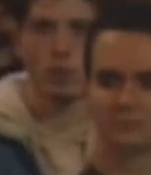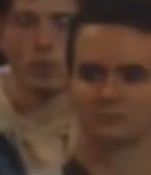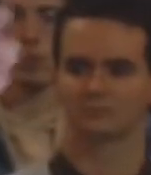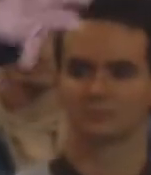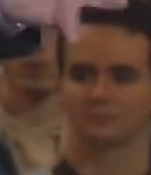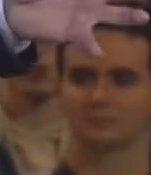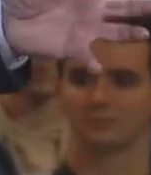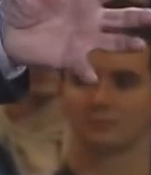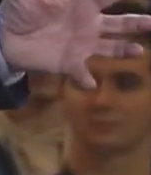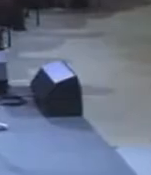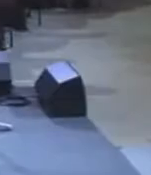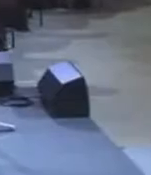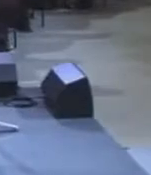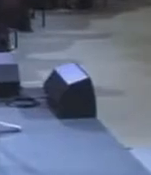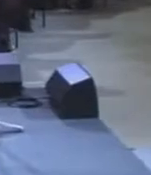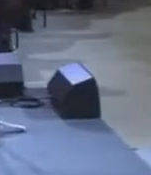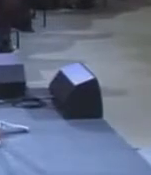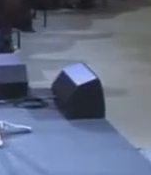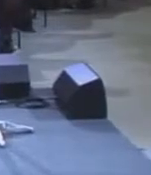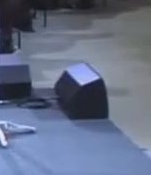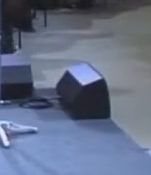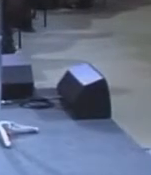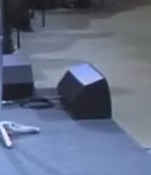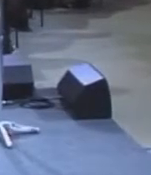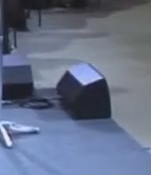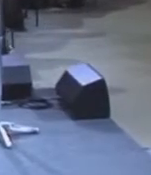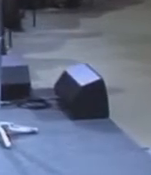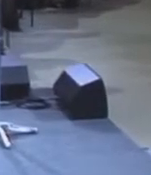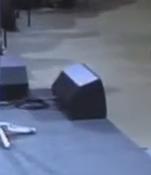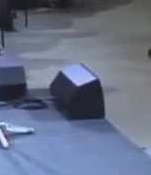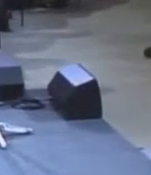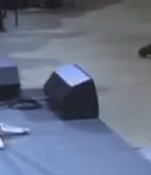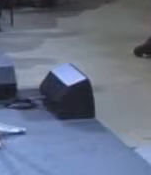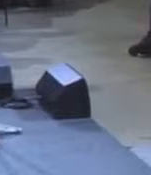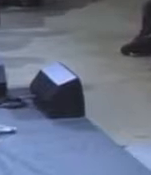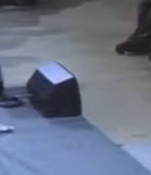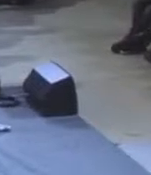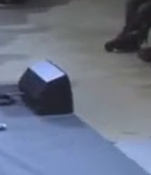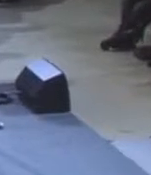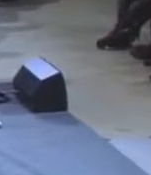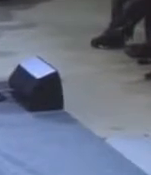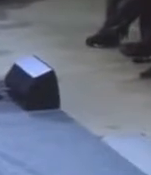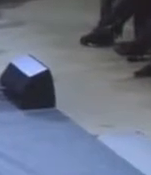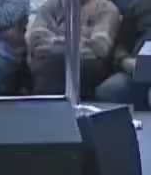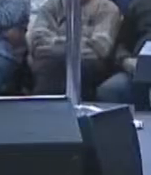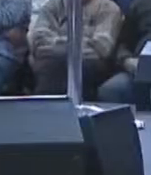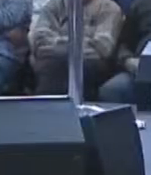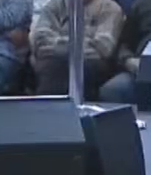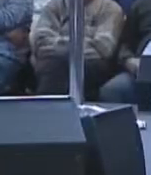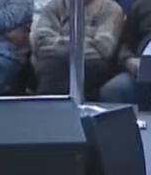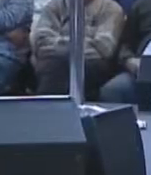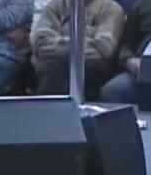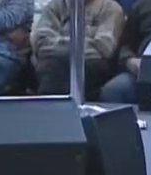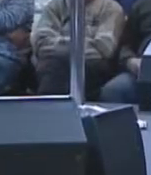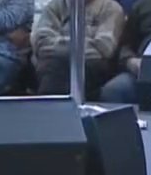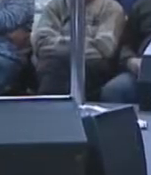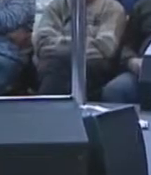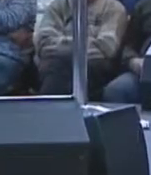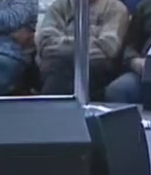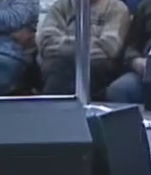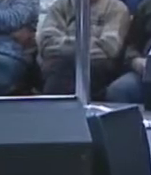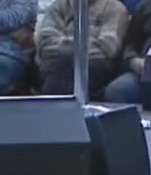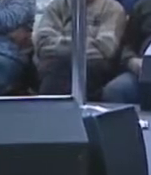de développer ce mode d'agriculture, ce serait de décider que tous nos enfants allant à la cantine